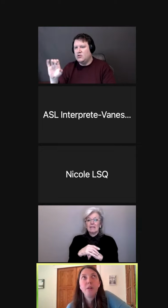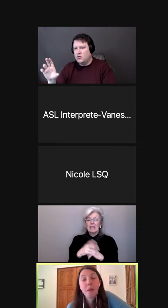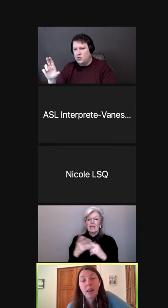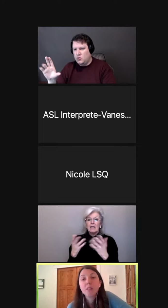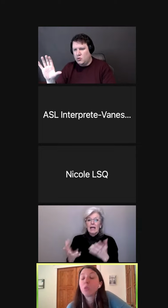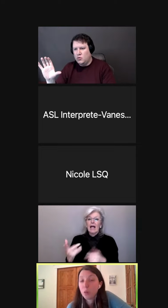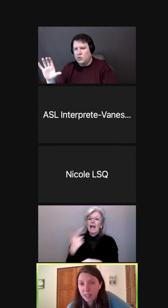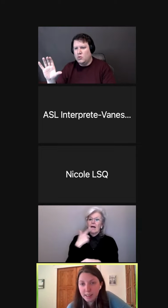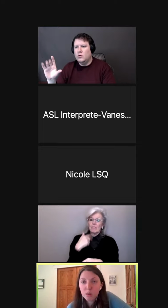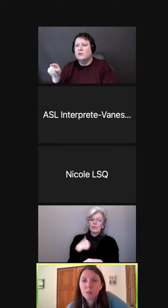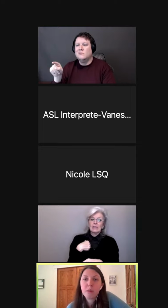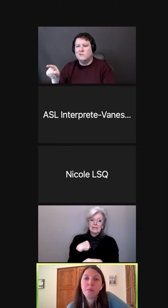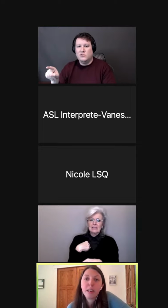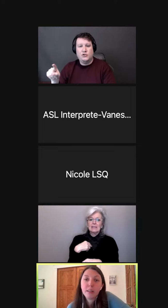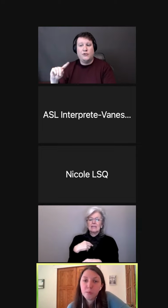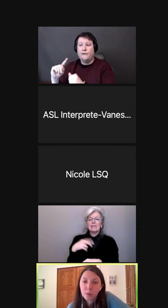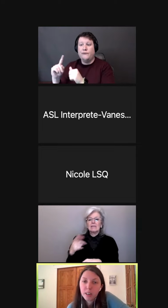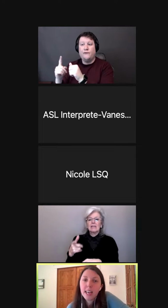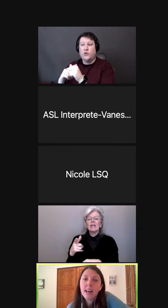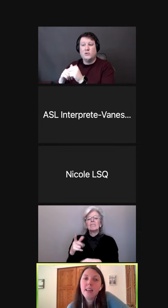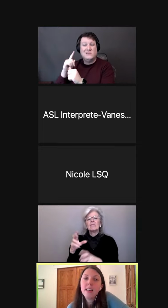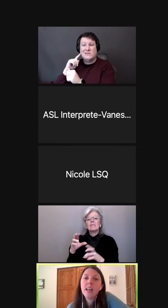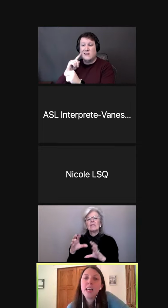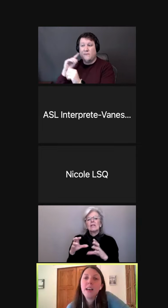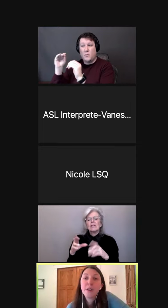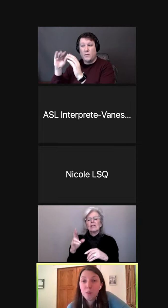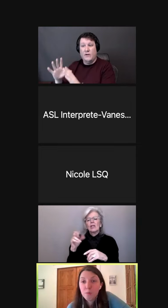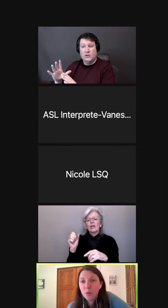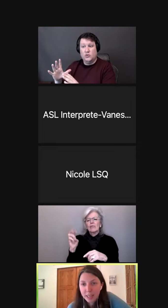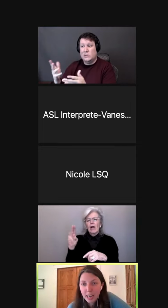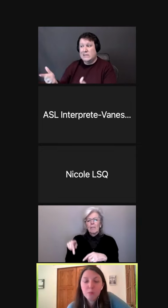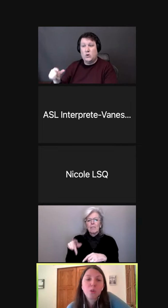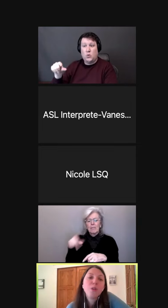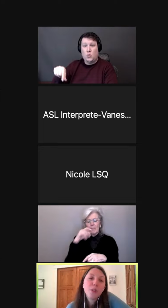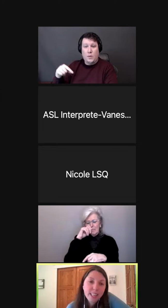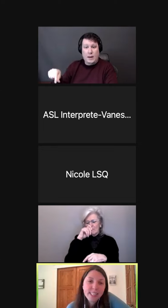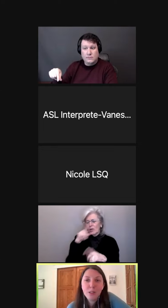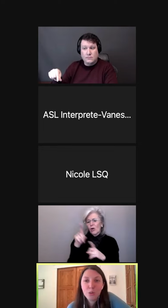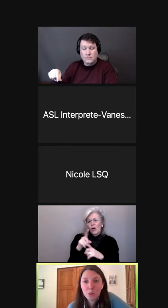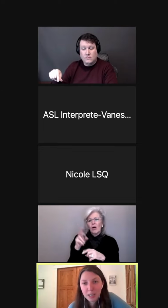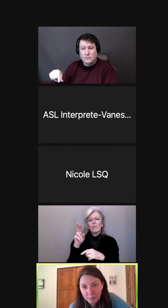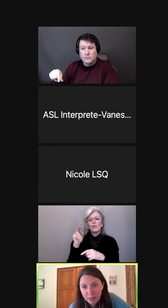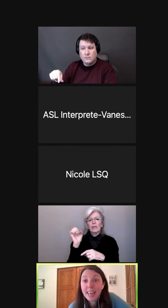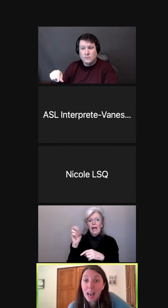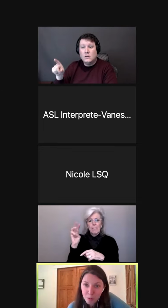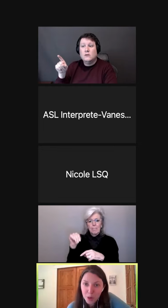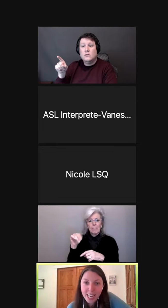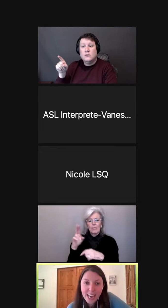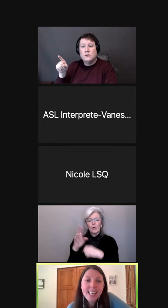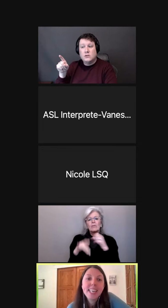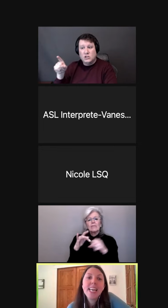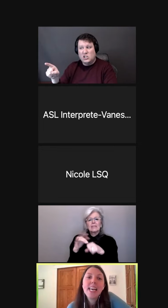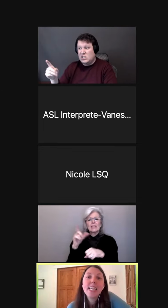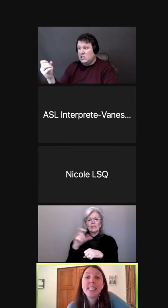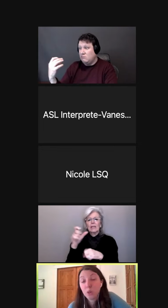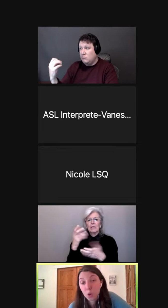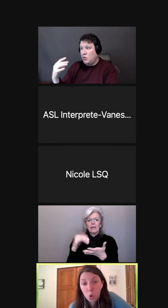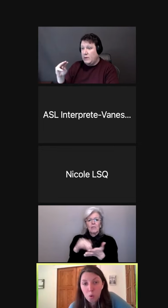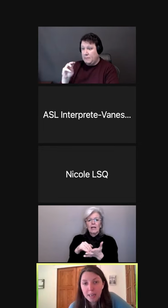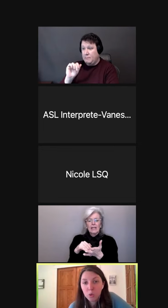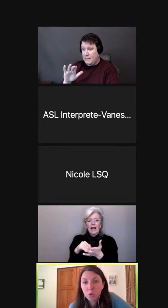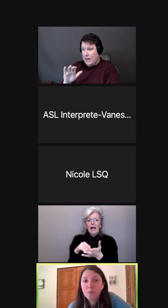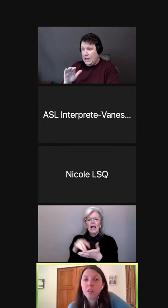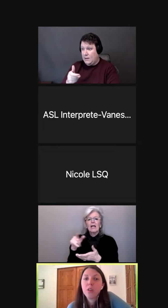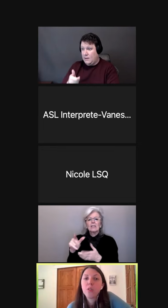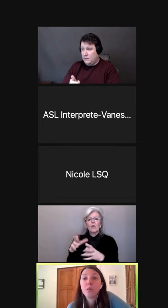le MAC, donc le Musée d'art contemporain de Montréal, comme l'UQAM, donc l'Université du Québec à Montréal, c'est